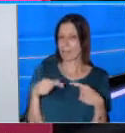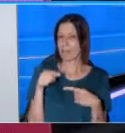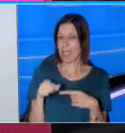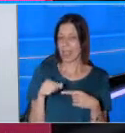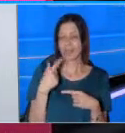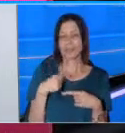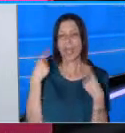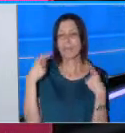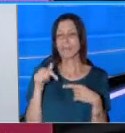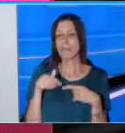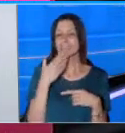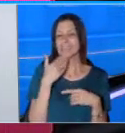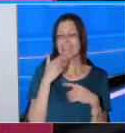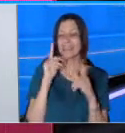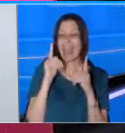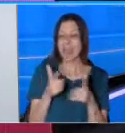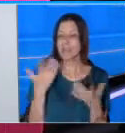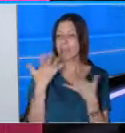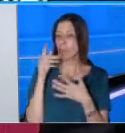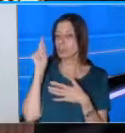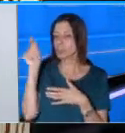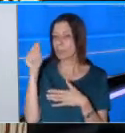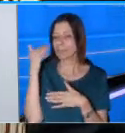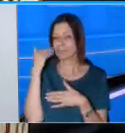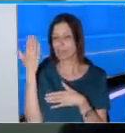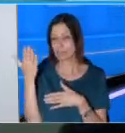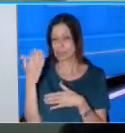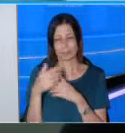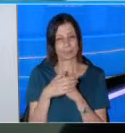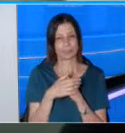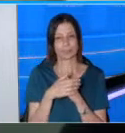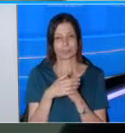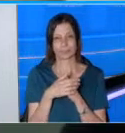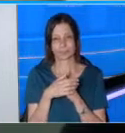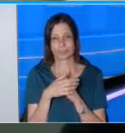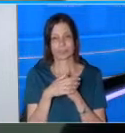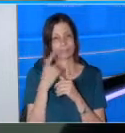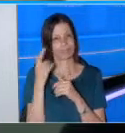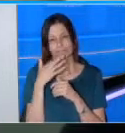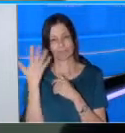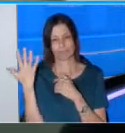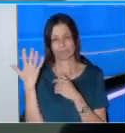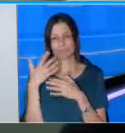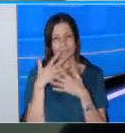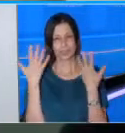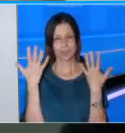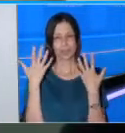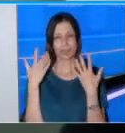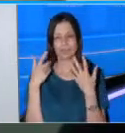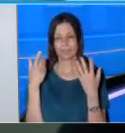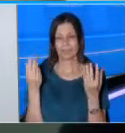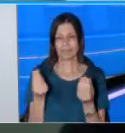שכאן בישראל נלחמים, מה קורה אצלכם שם? תראה, אין שום ספק שהמדיה